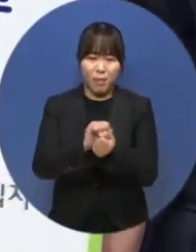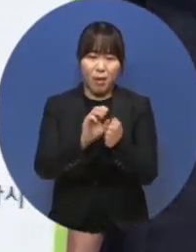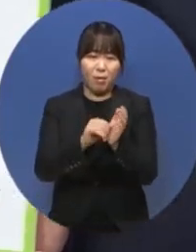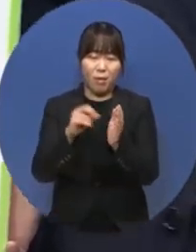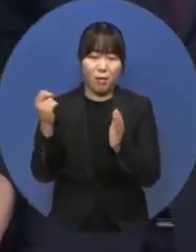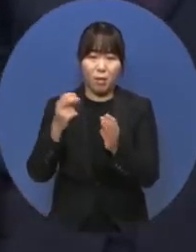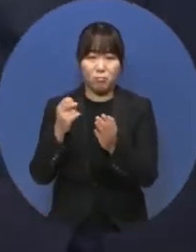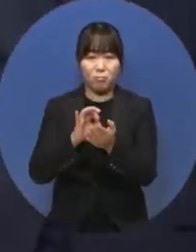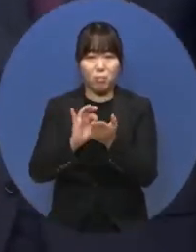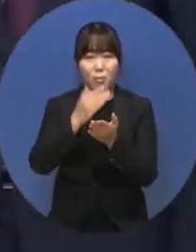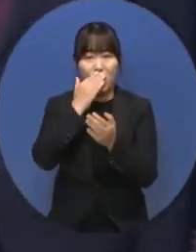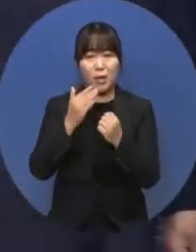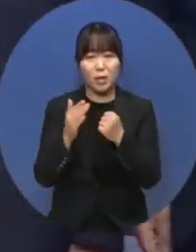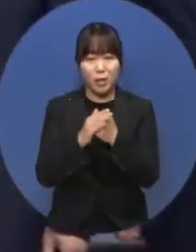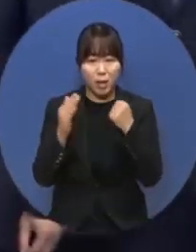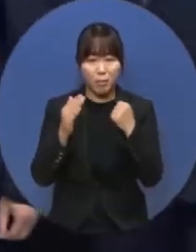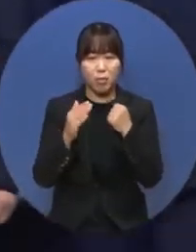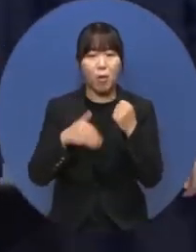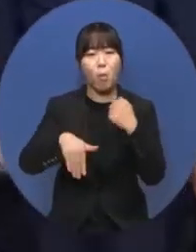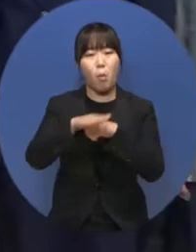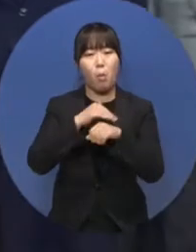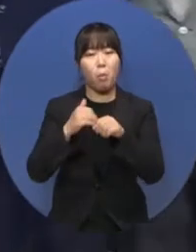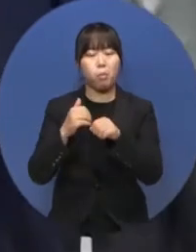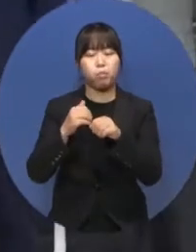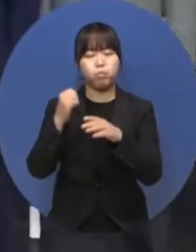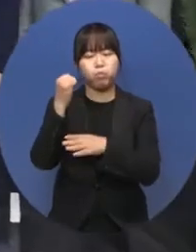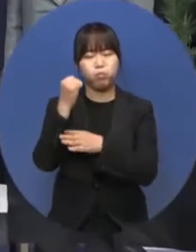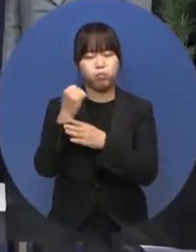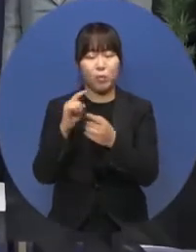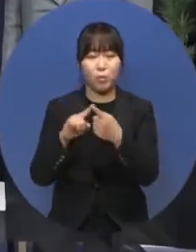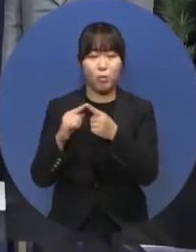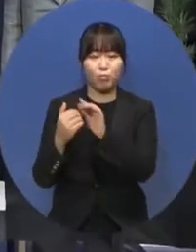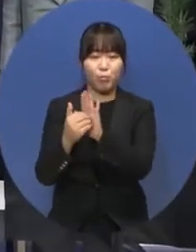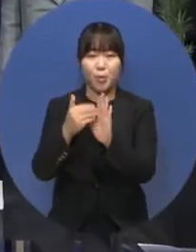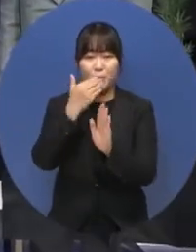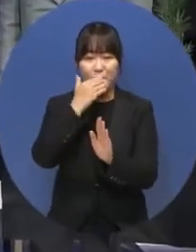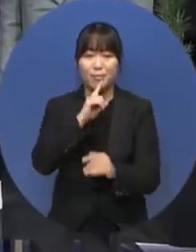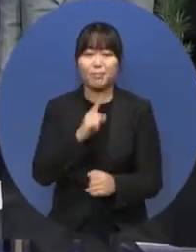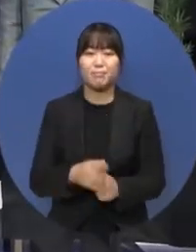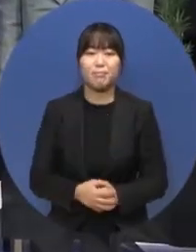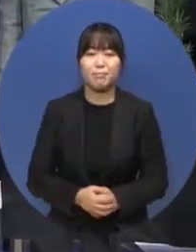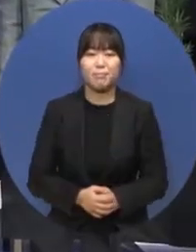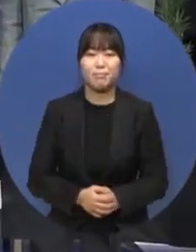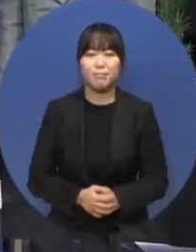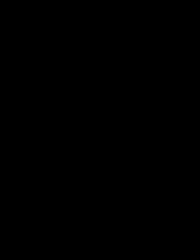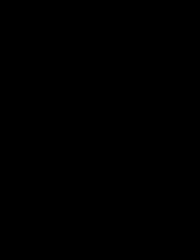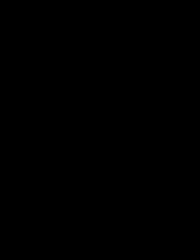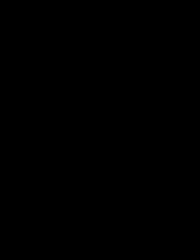재사용이 가능해 환경오염을 획기적으로 줄일 수 있는 제품으로 알려져 있습니다.